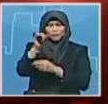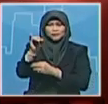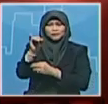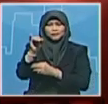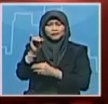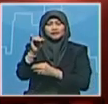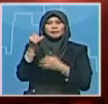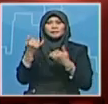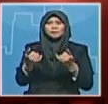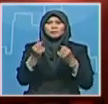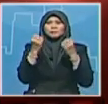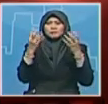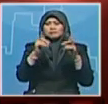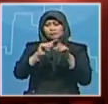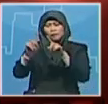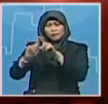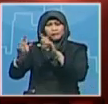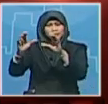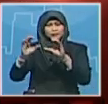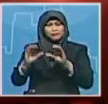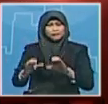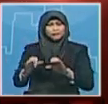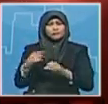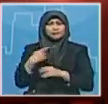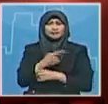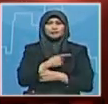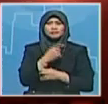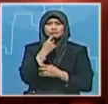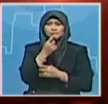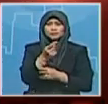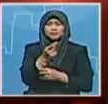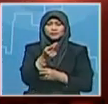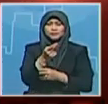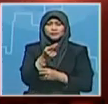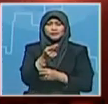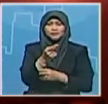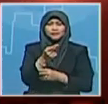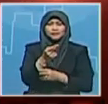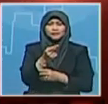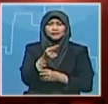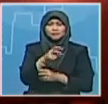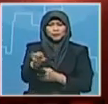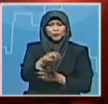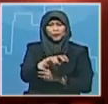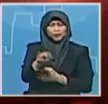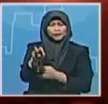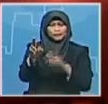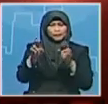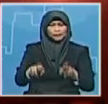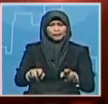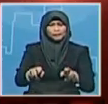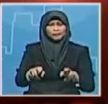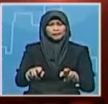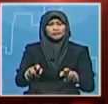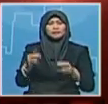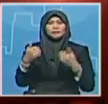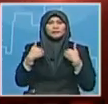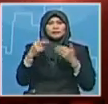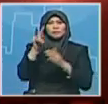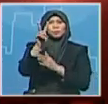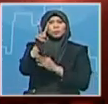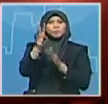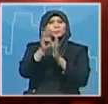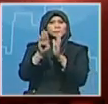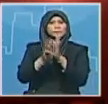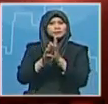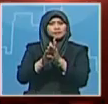juga pelbagai inisiatif untuk kita sebutkan di awal tadi mobiliti rakyat, dan satu inisiatif yang besar adalah 2 bilion